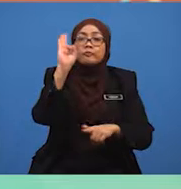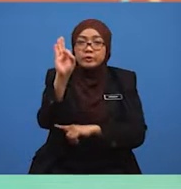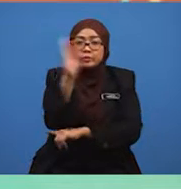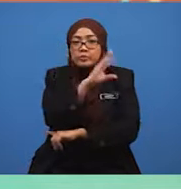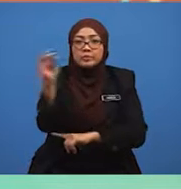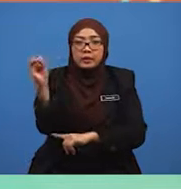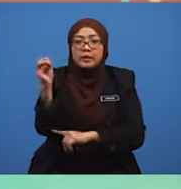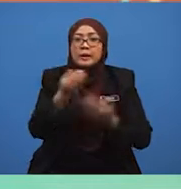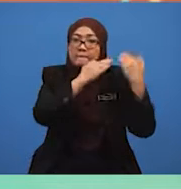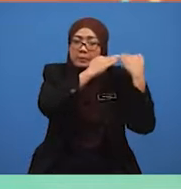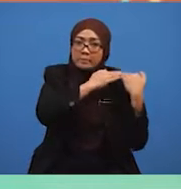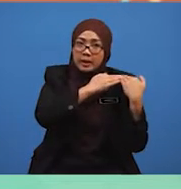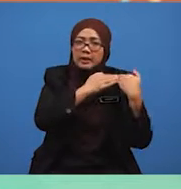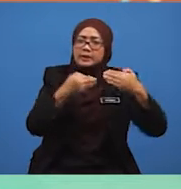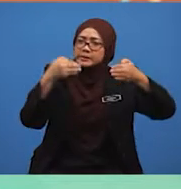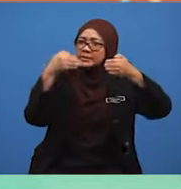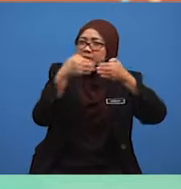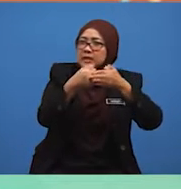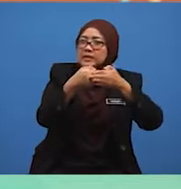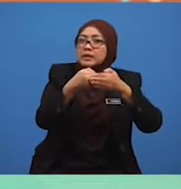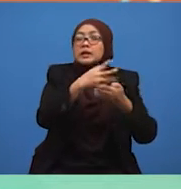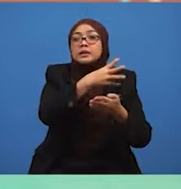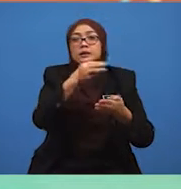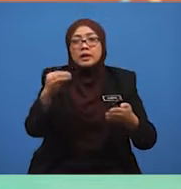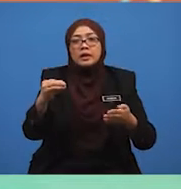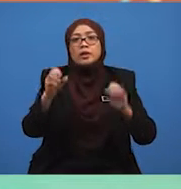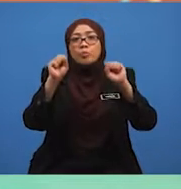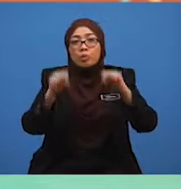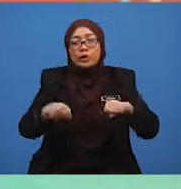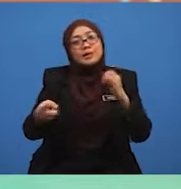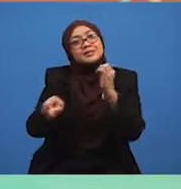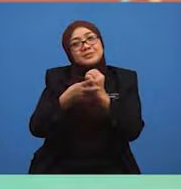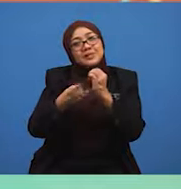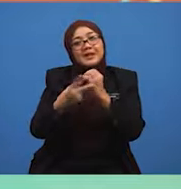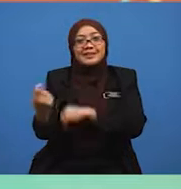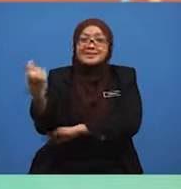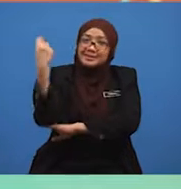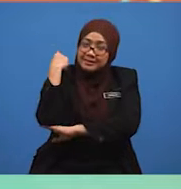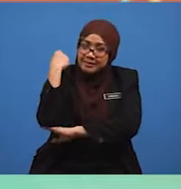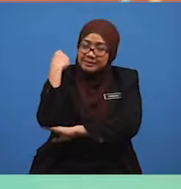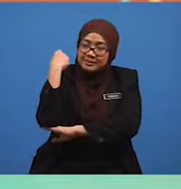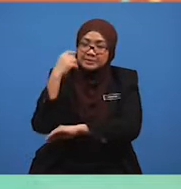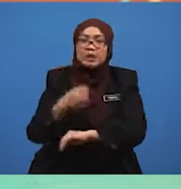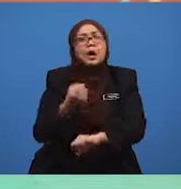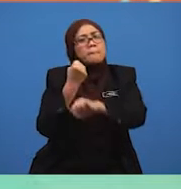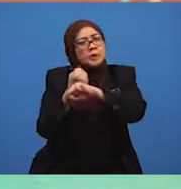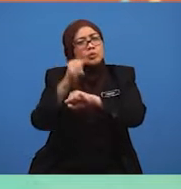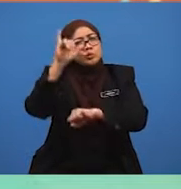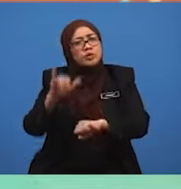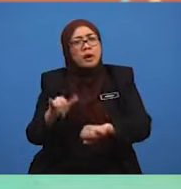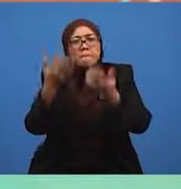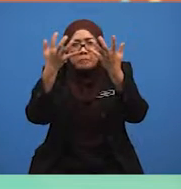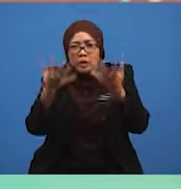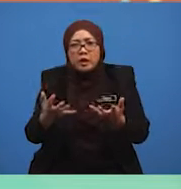Dengan cara inilah baru kita boleh jimatkan tenaga. Batu yang berat akan dapat